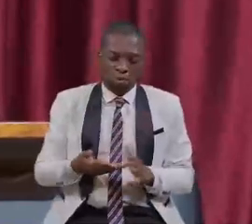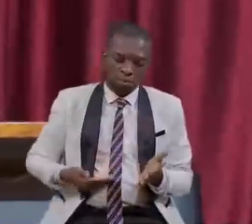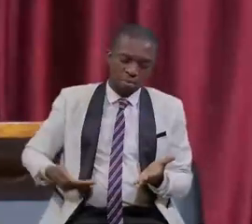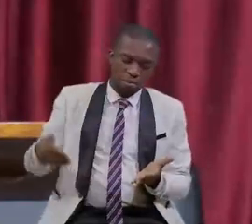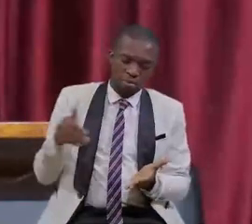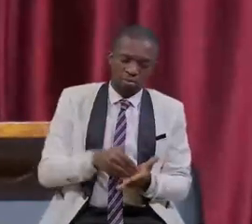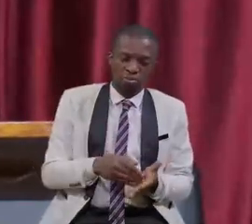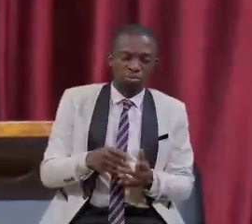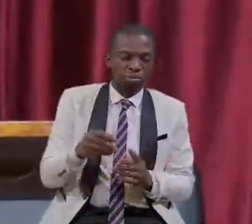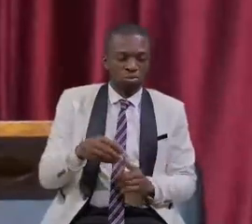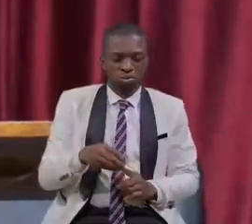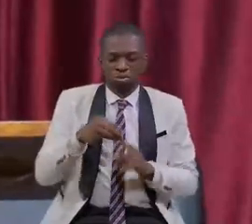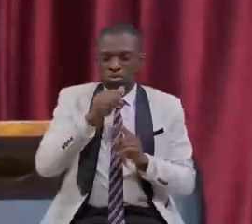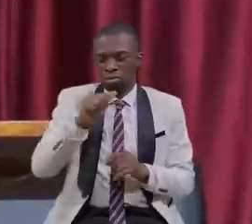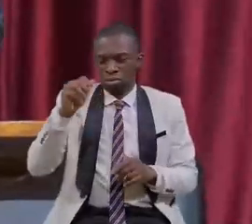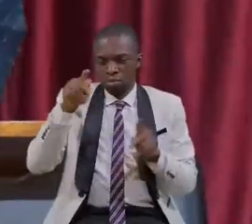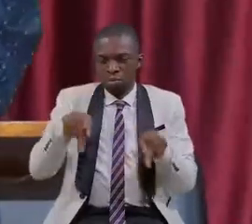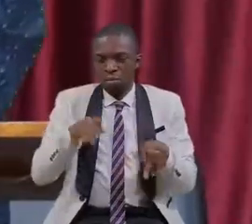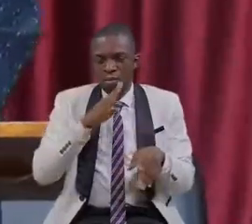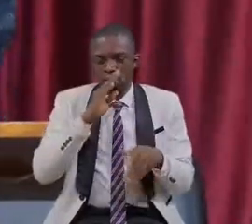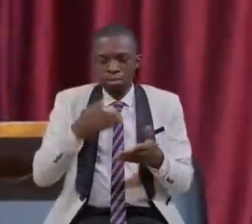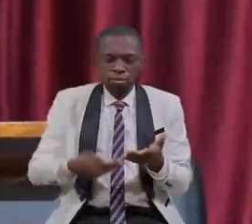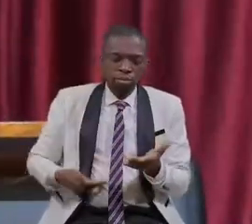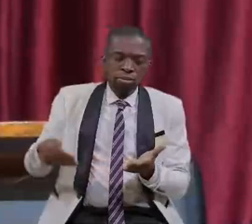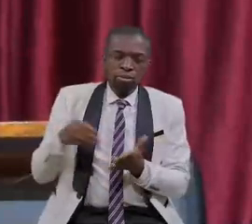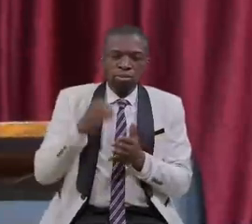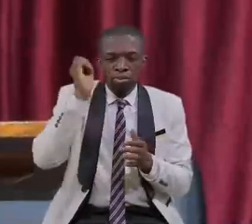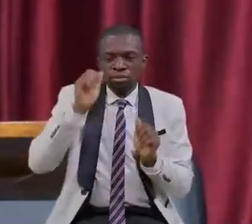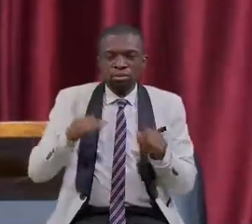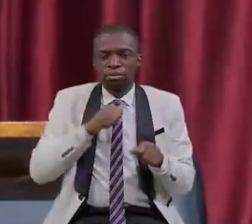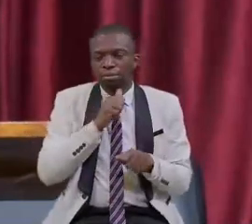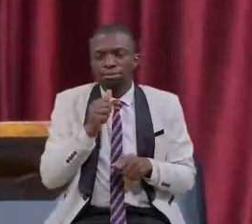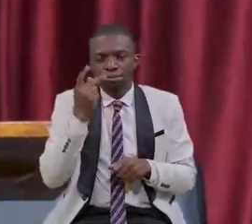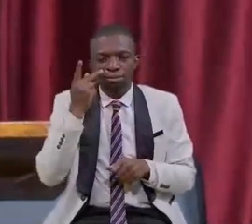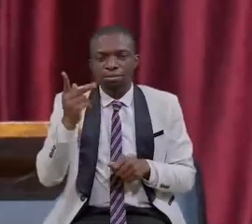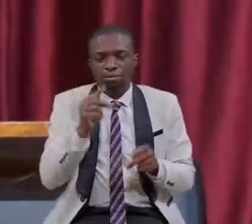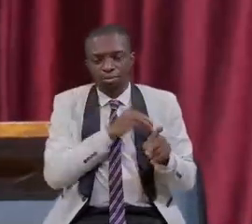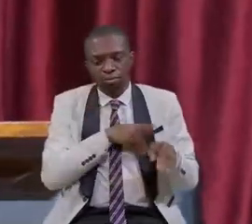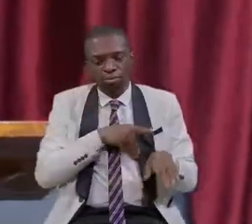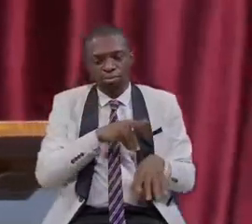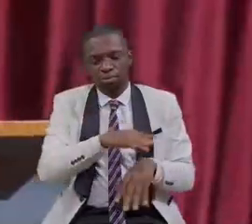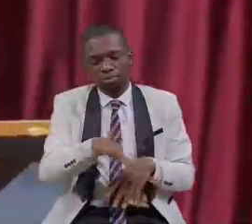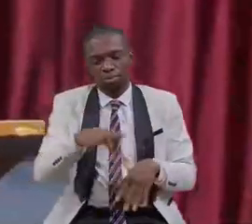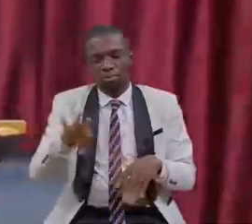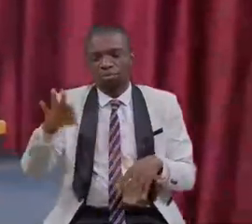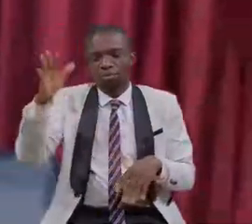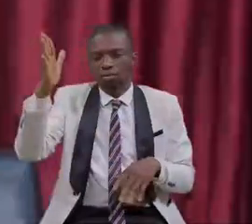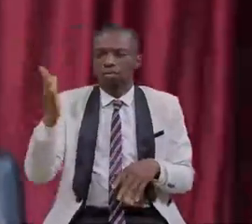Si un homme ne naît de nouveau, il ne peut voir le royaume de Dieu. Il y a le royaume évangélique.